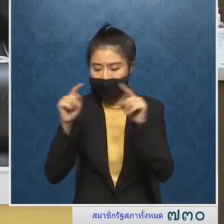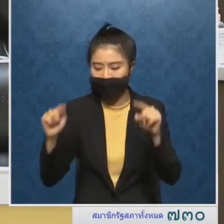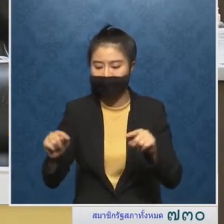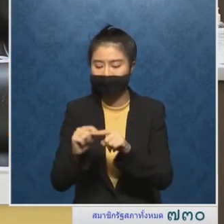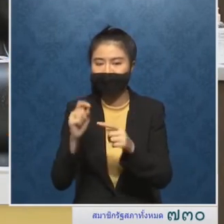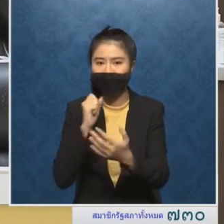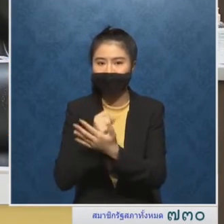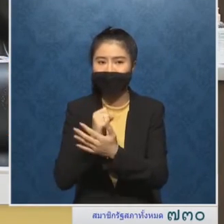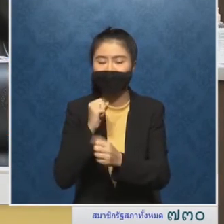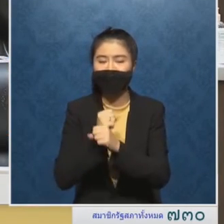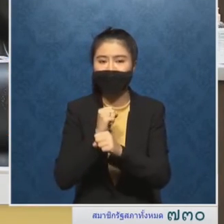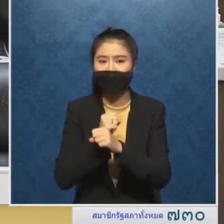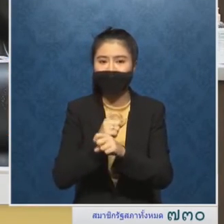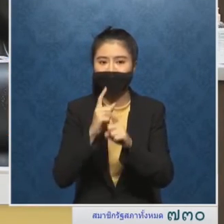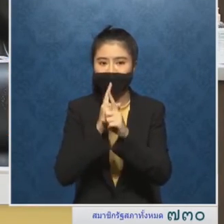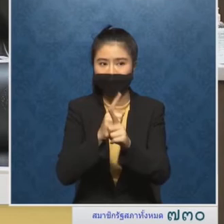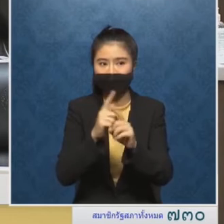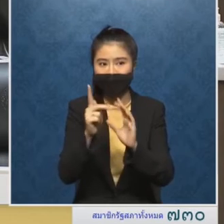ตามกฎหมายเดิม